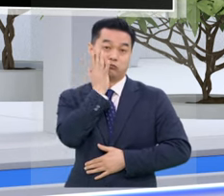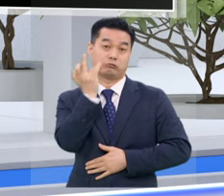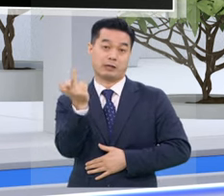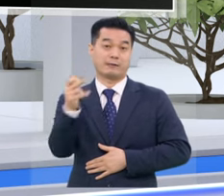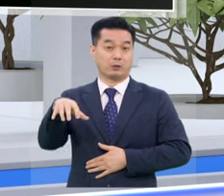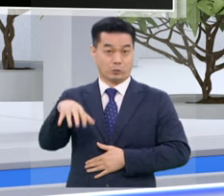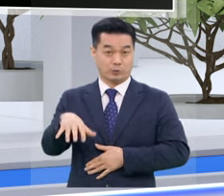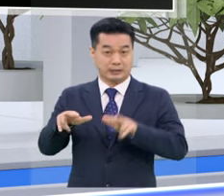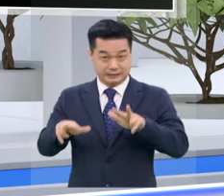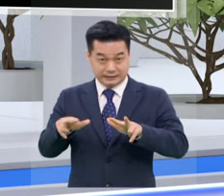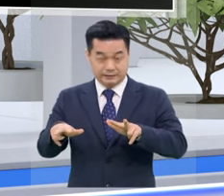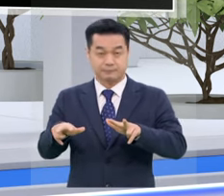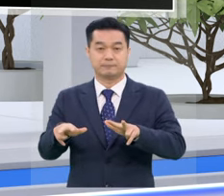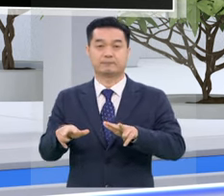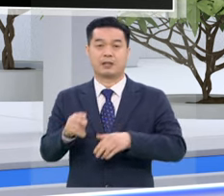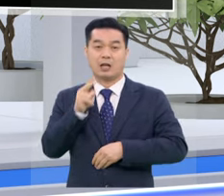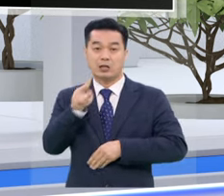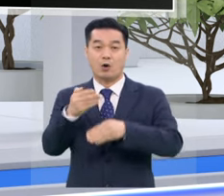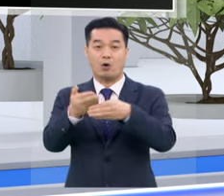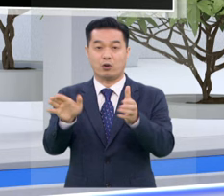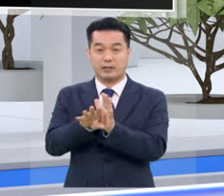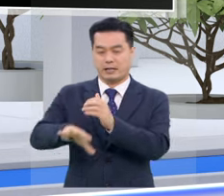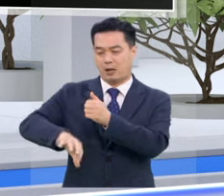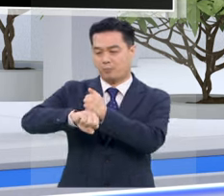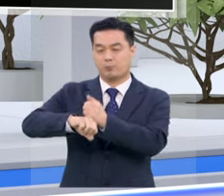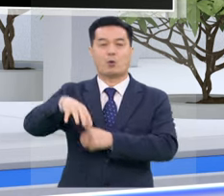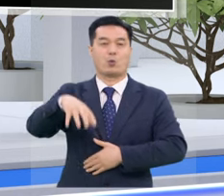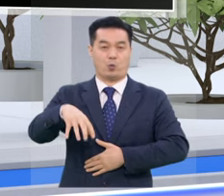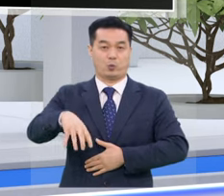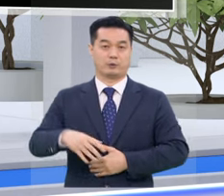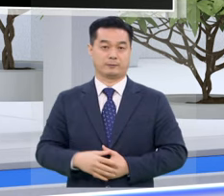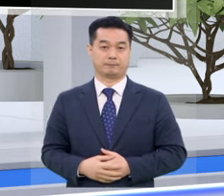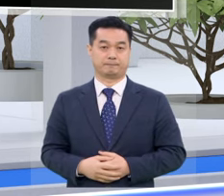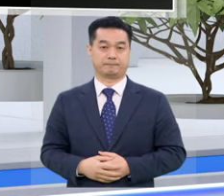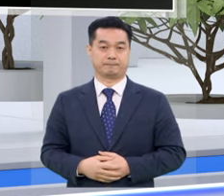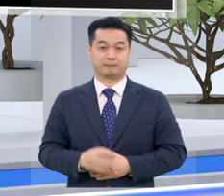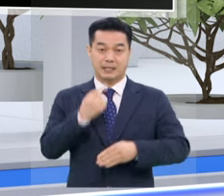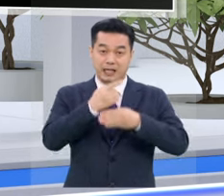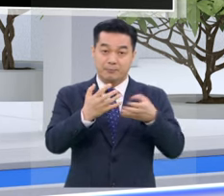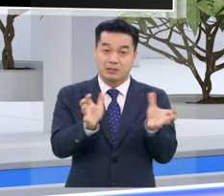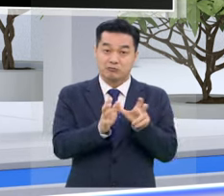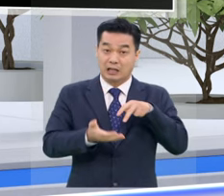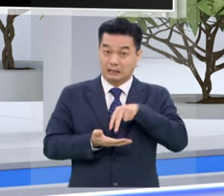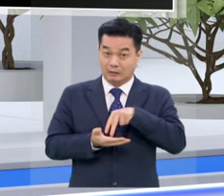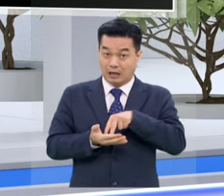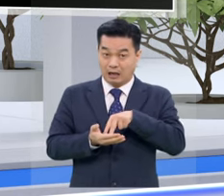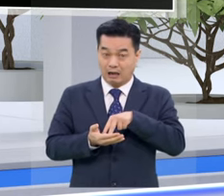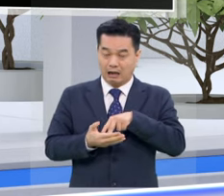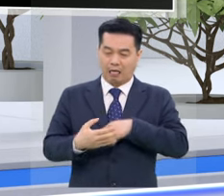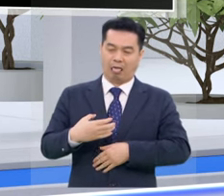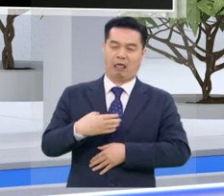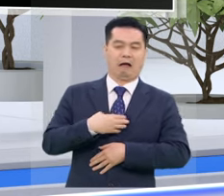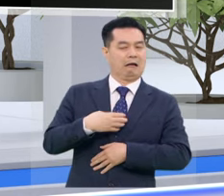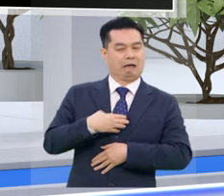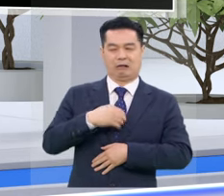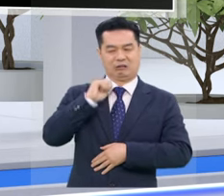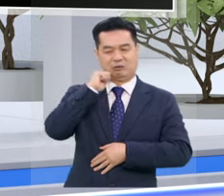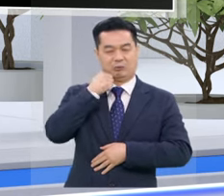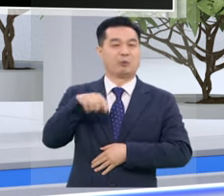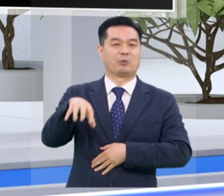현재 집권당의 텃밭으로 여겨지는 곳입니다 더불어민주당 입장에선 험지라고 아지